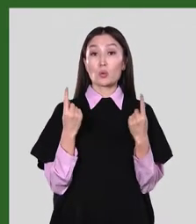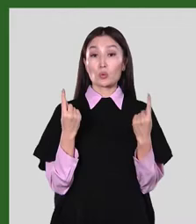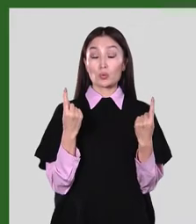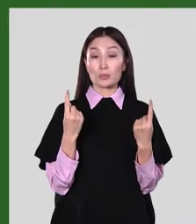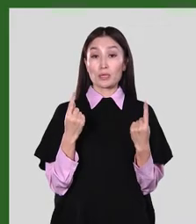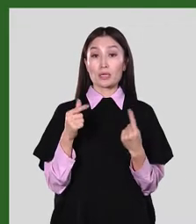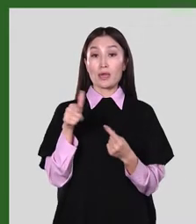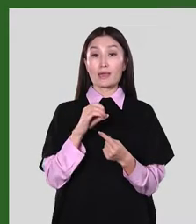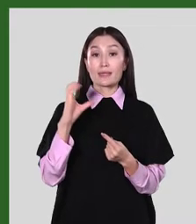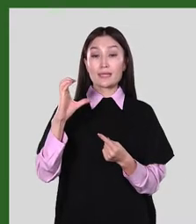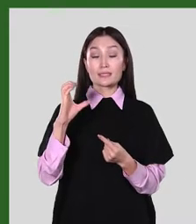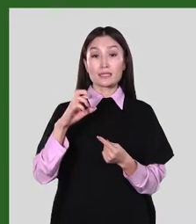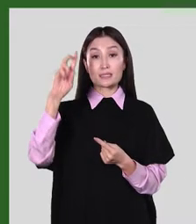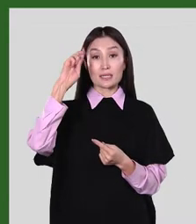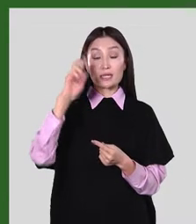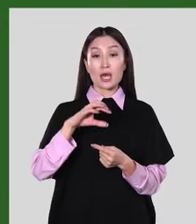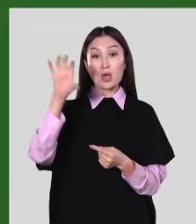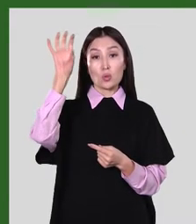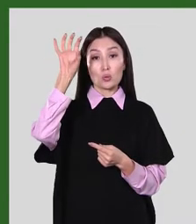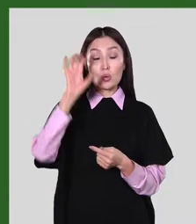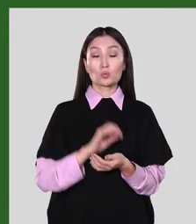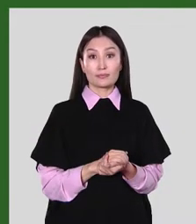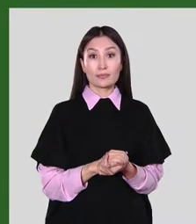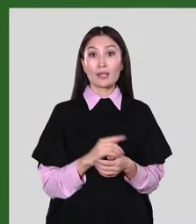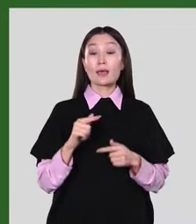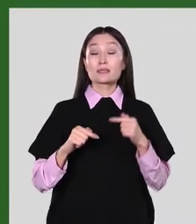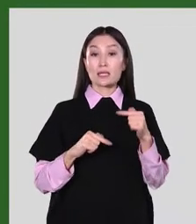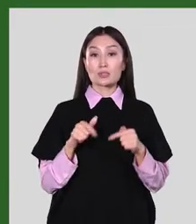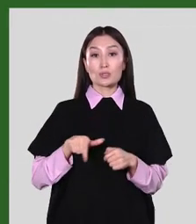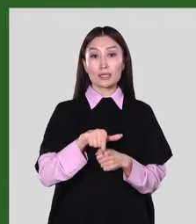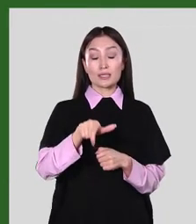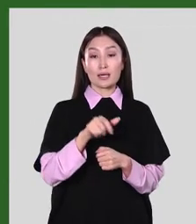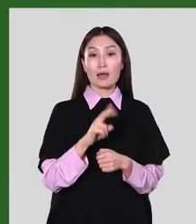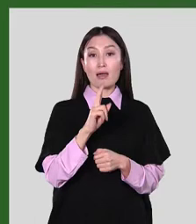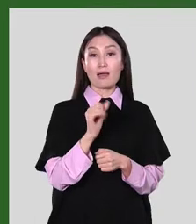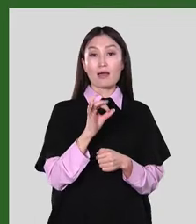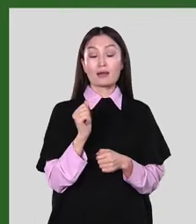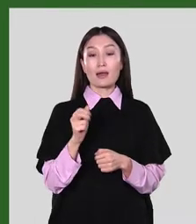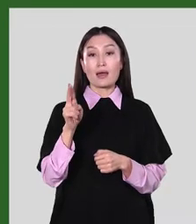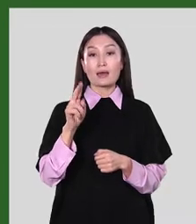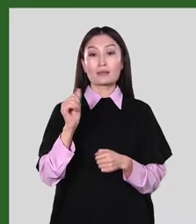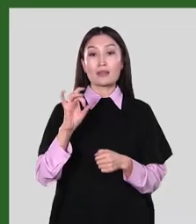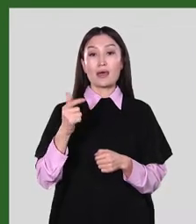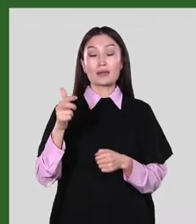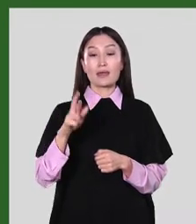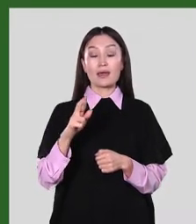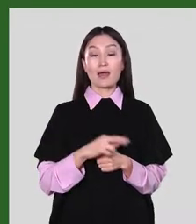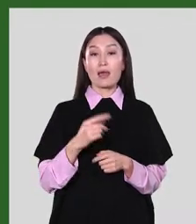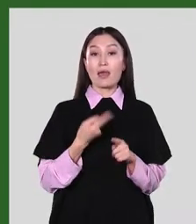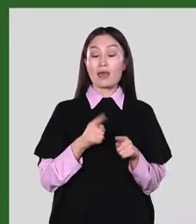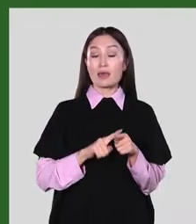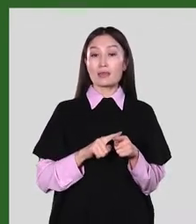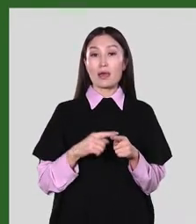без страны так то гурская следующая река кара дарья это левая